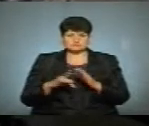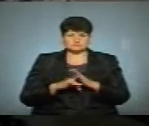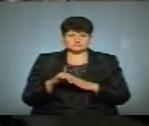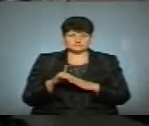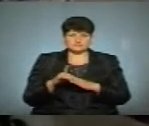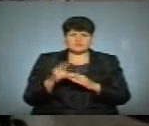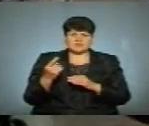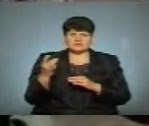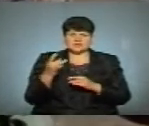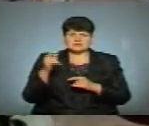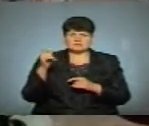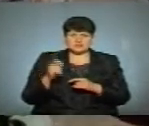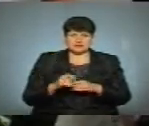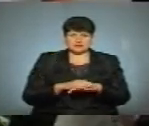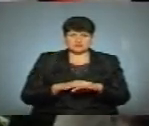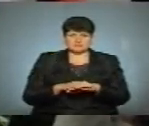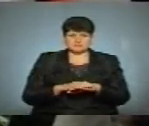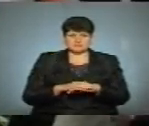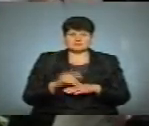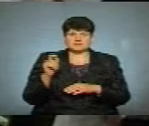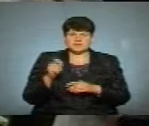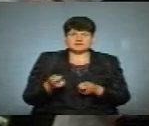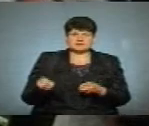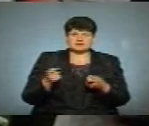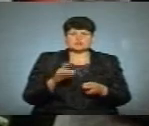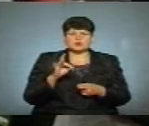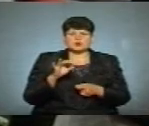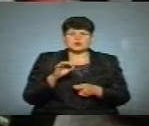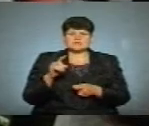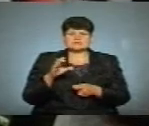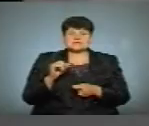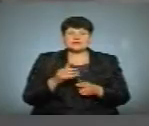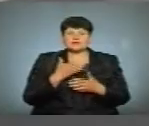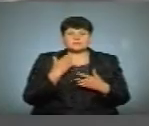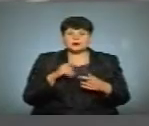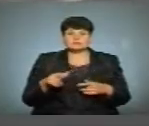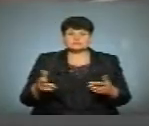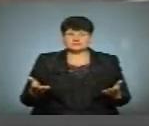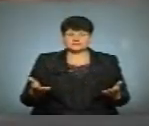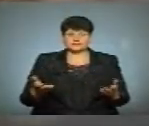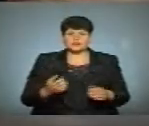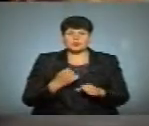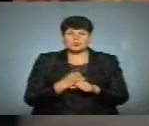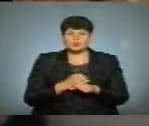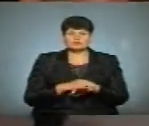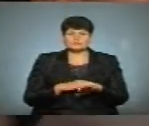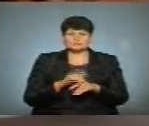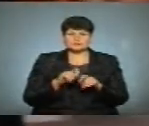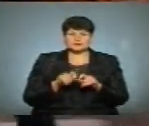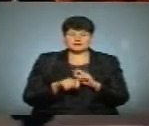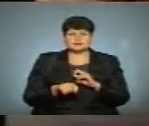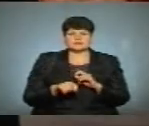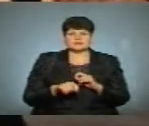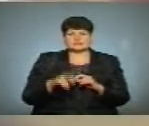І перший раз тільки приїхали на базар. Приїхали, привезли розсаду, а немає кому продавати. Роботу ринків інспектують